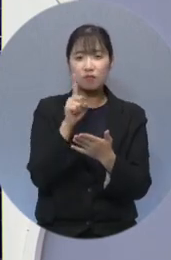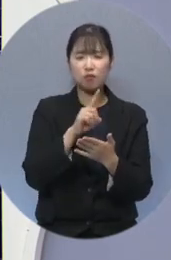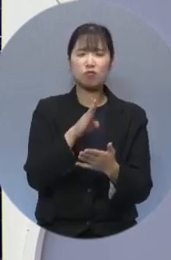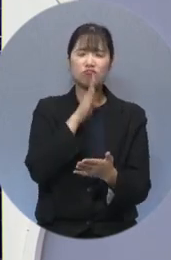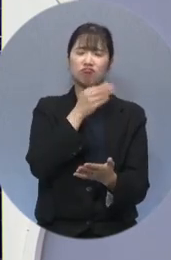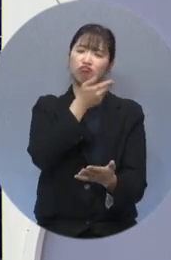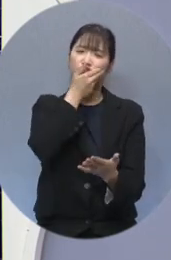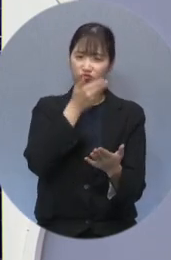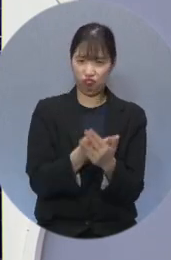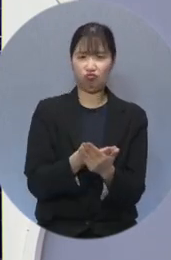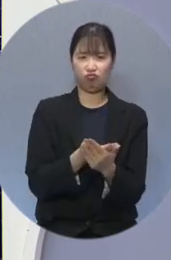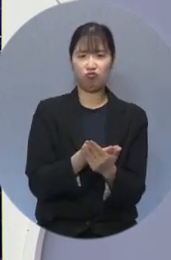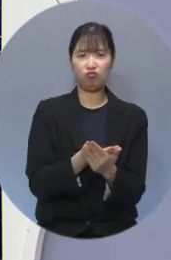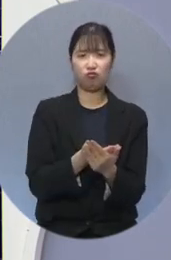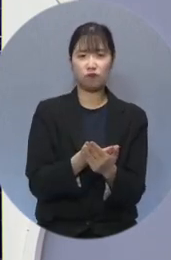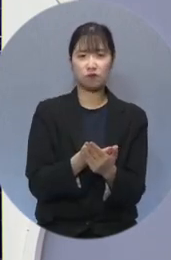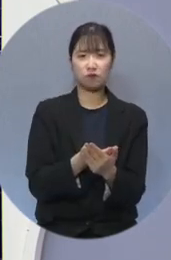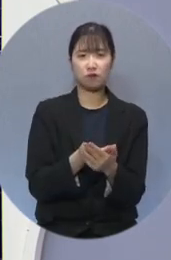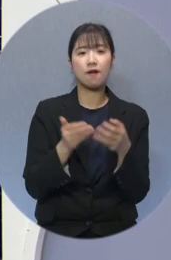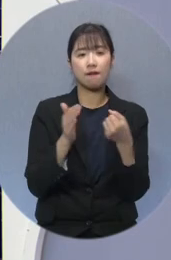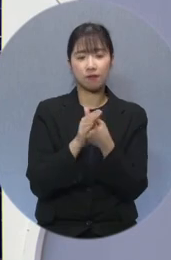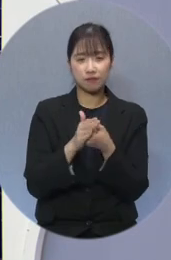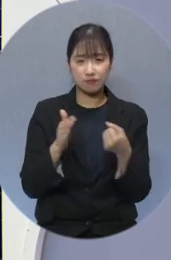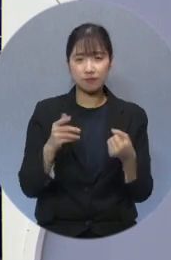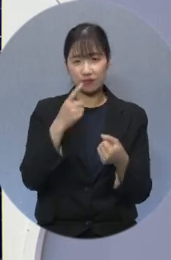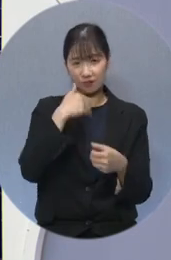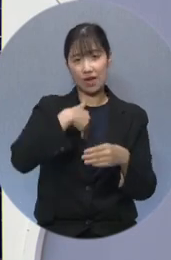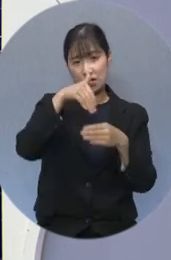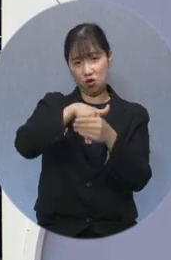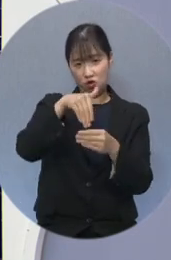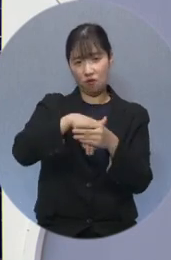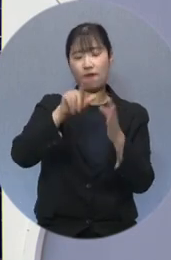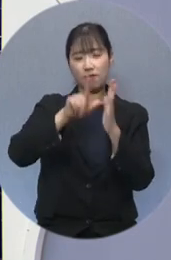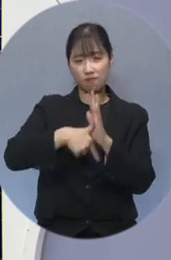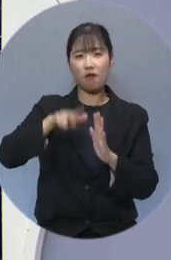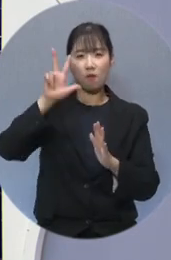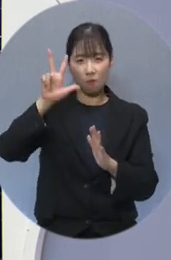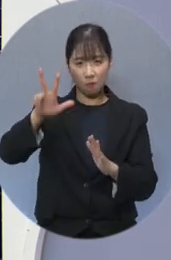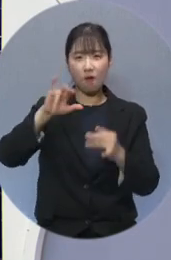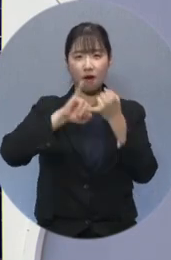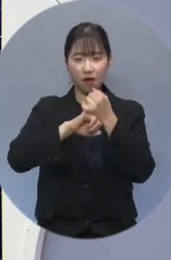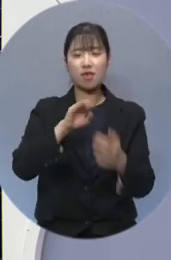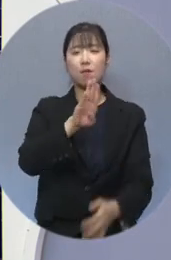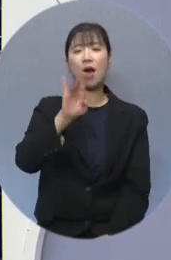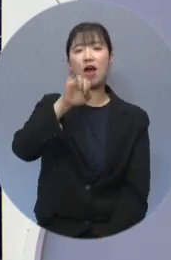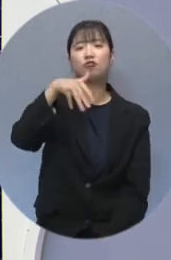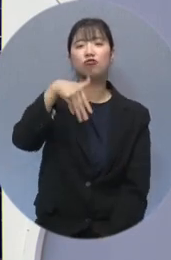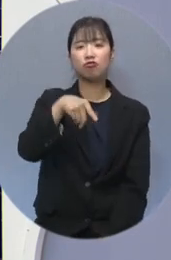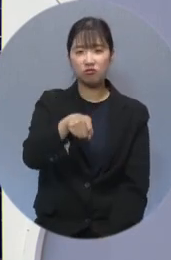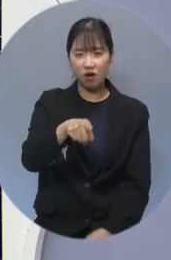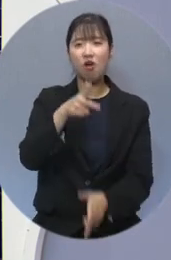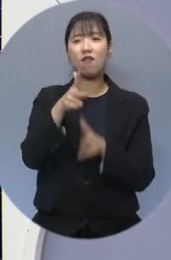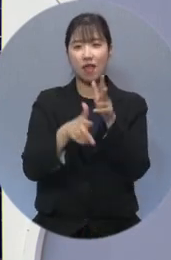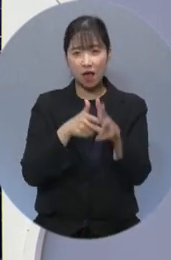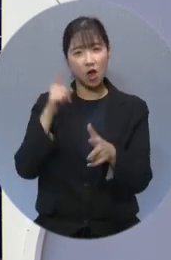무엇보다 중요합니다. 그래서 저희들이 이제 선거할 때도 공약을 걸고 뭐 바우처 사업들,